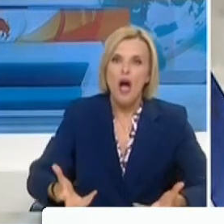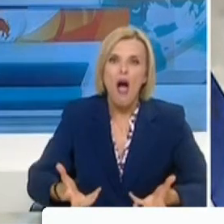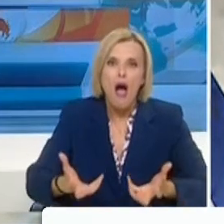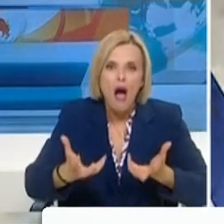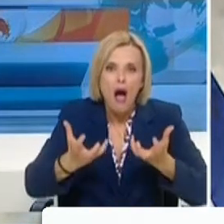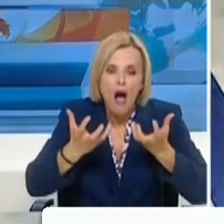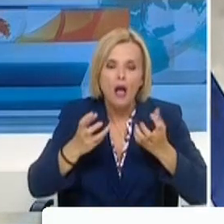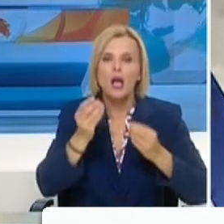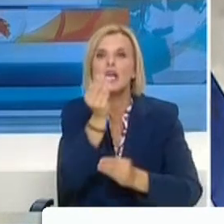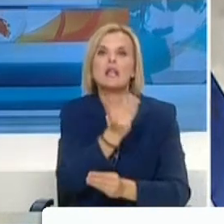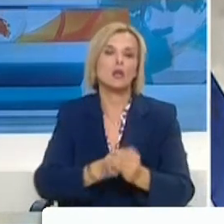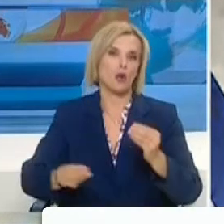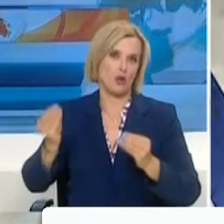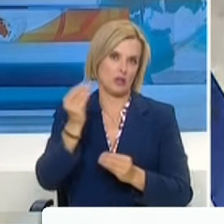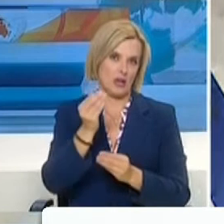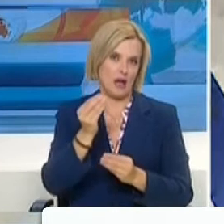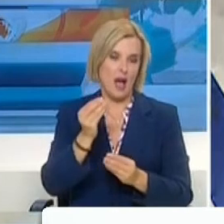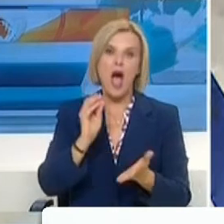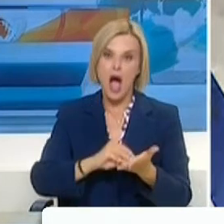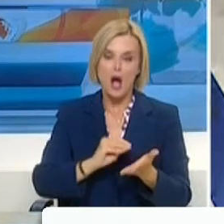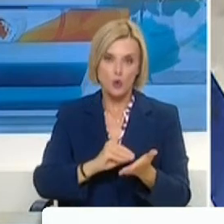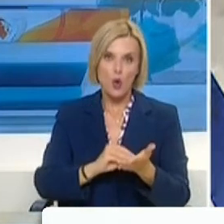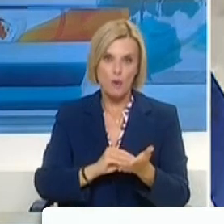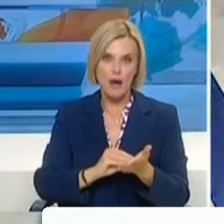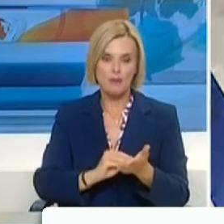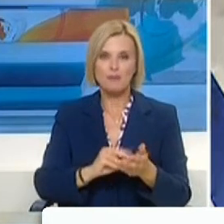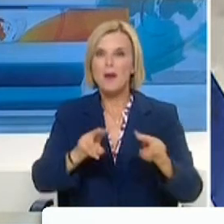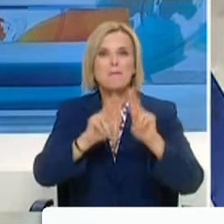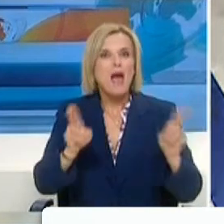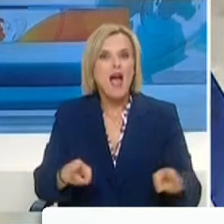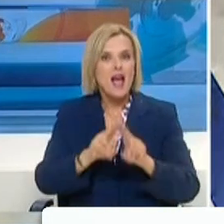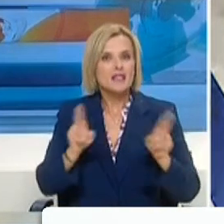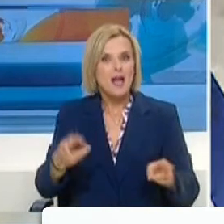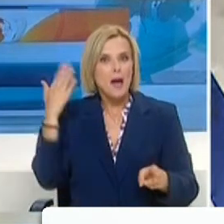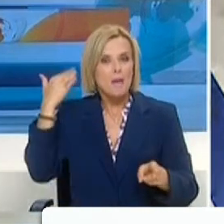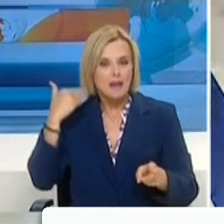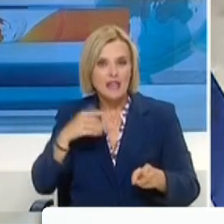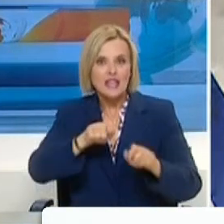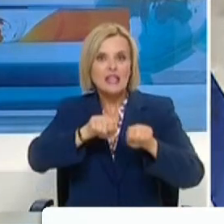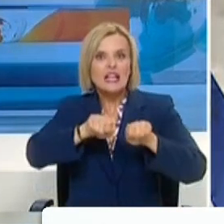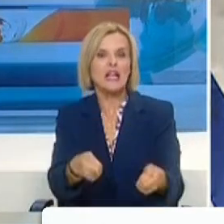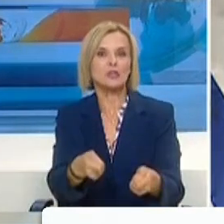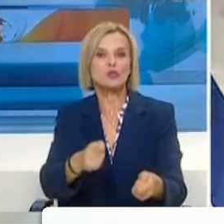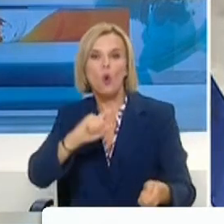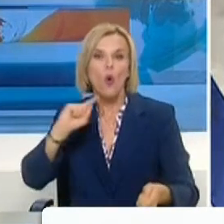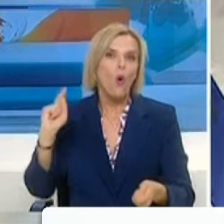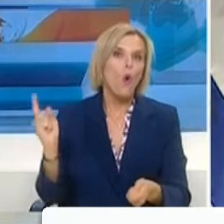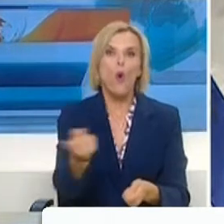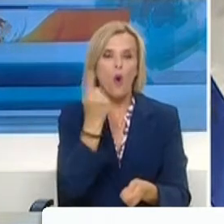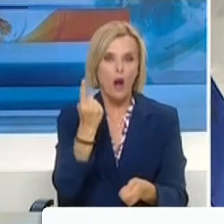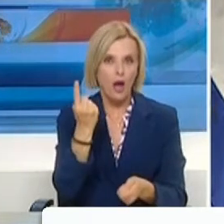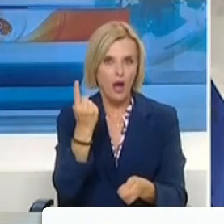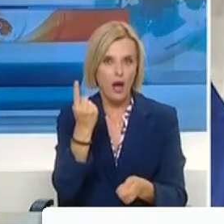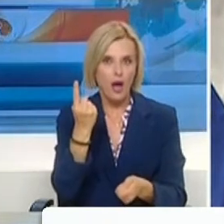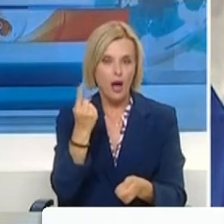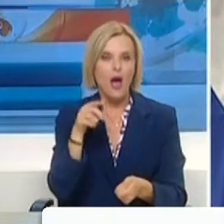lockdown, το απαγορευτικό, επηρέασε με κάποιο τρόπο την προσέγγιση των ακτίνων του ηλίου, η οποία γίνεται αυτή